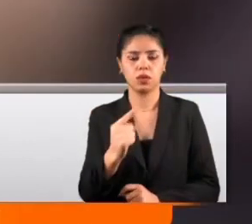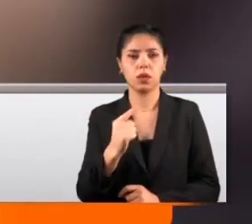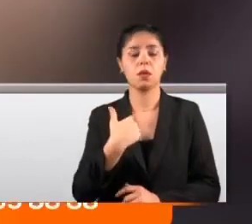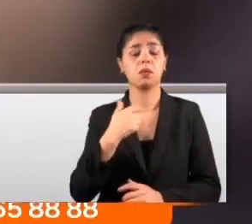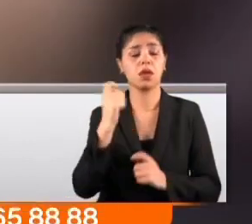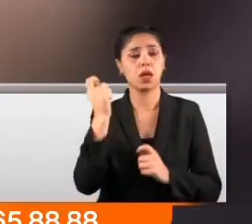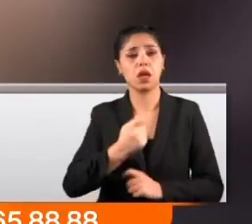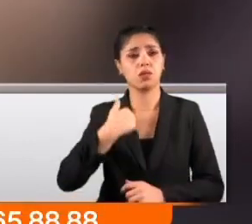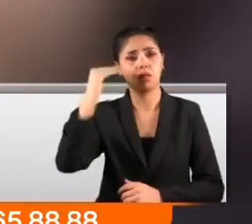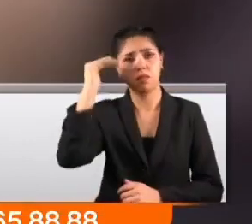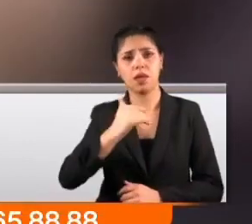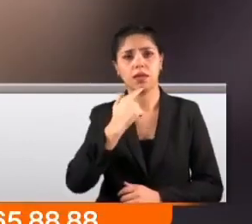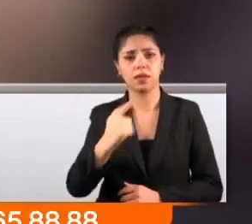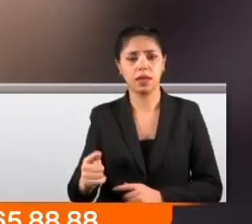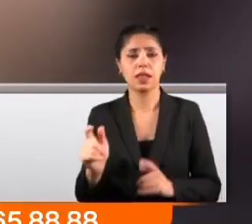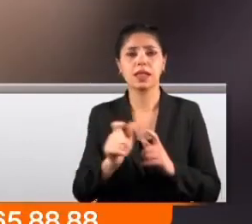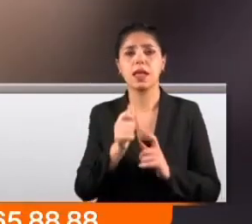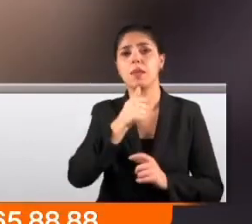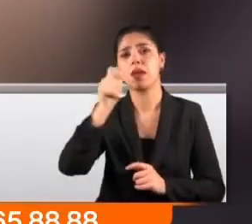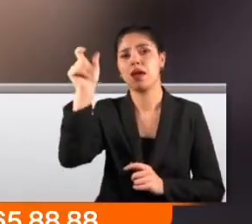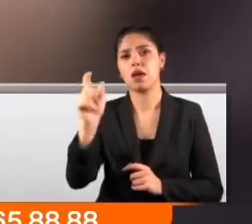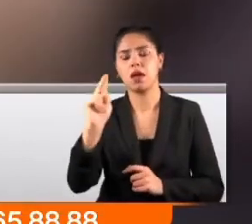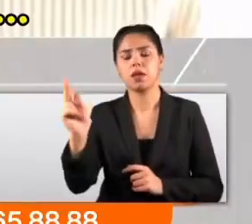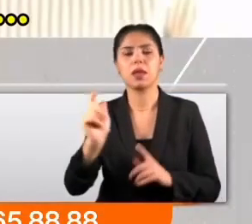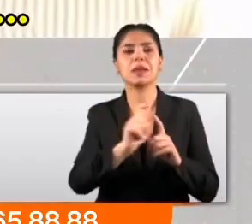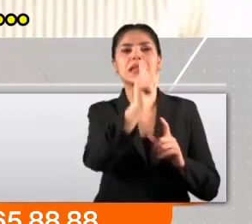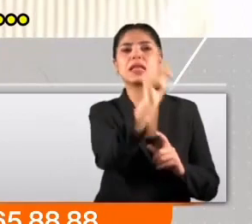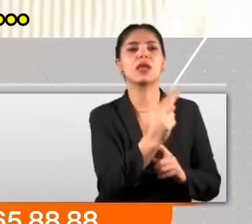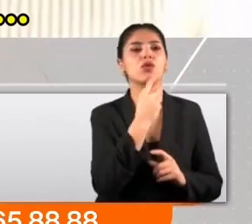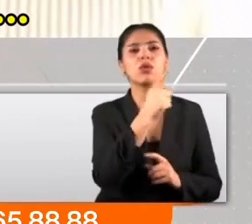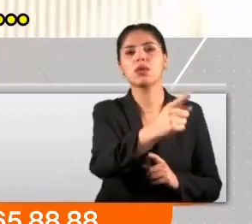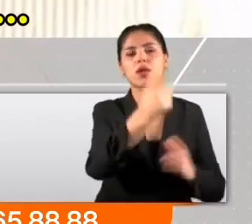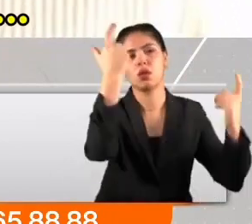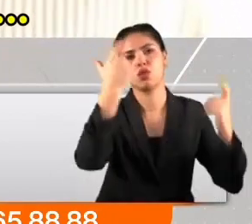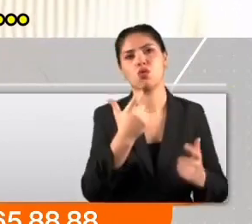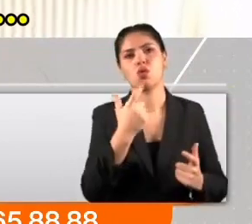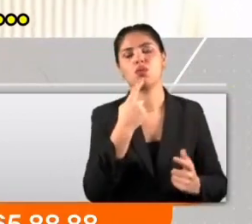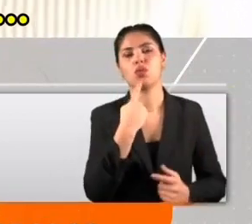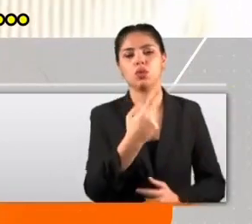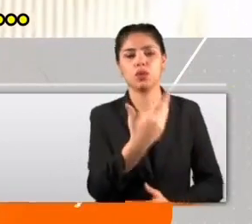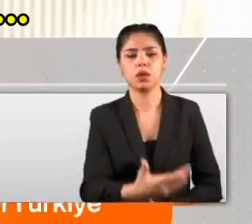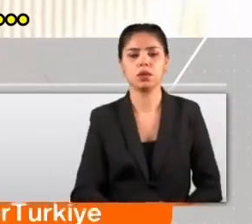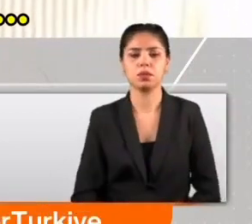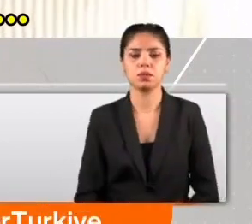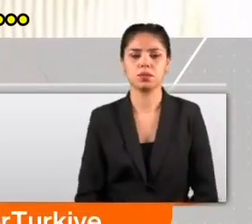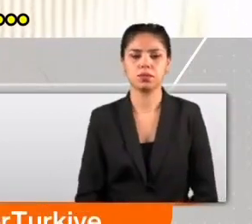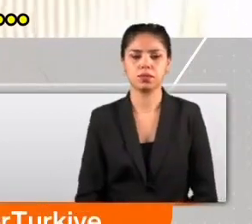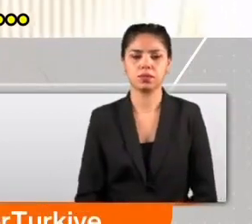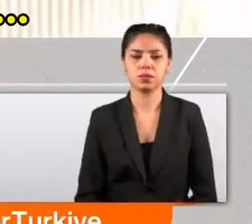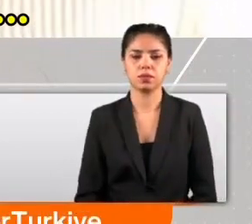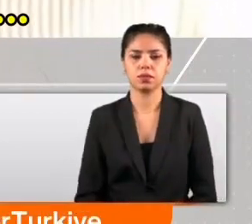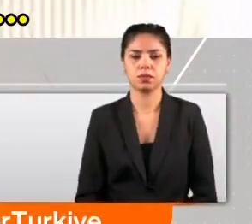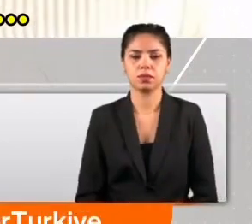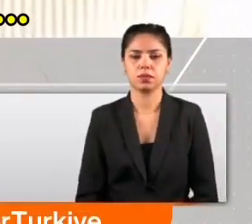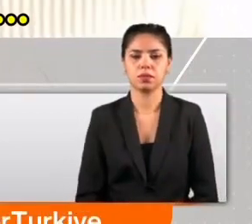mağdurun kendisi olduğunu söyledi. O da topu yine Seçil Erzan'a attı. Şu an gelinen noktada hani bütün Türkiye beni kadın